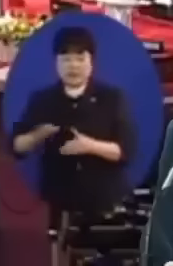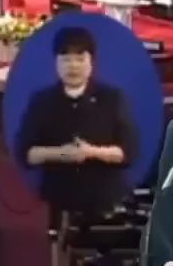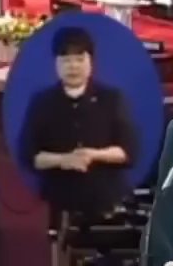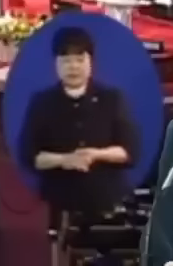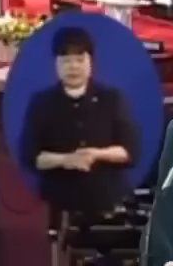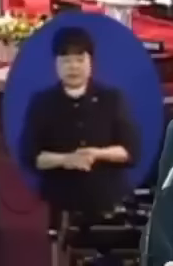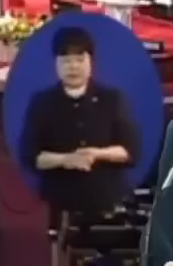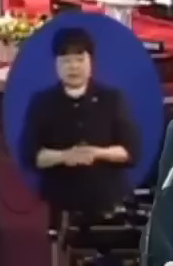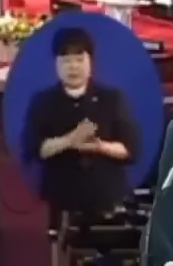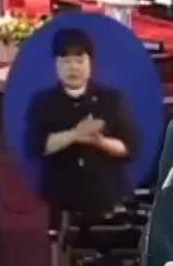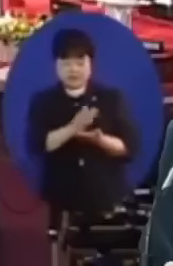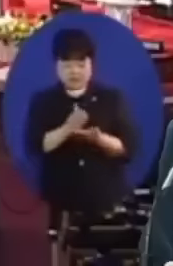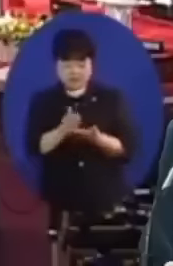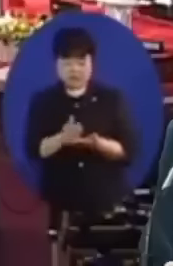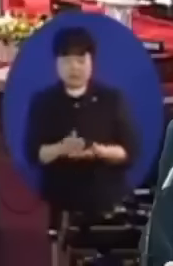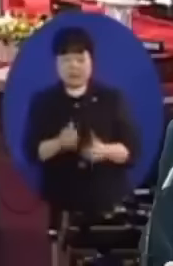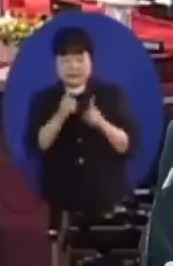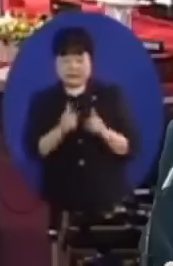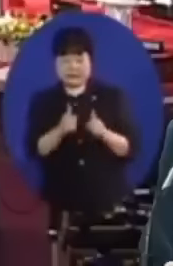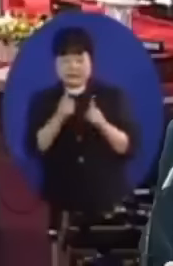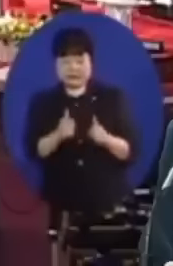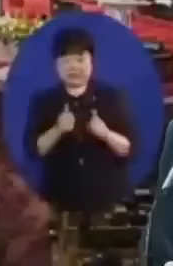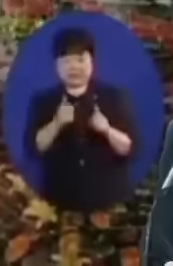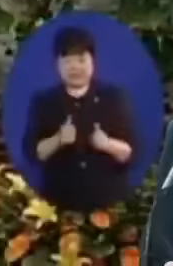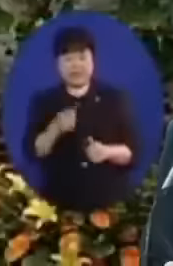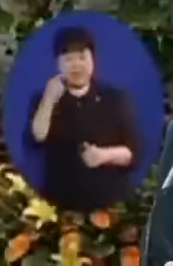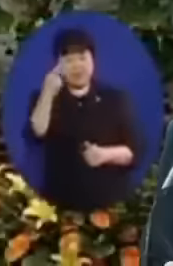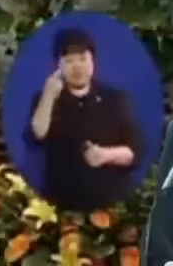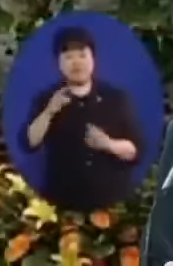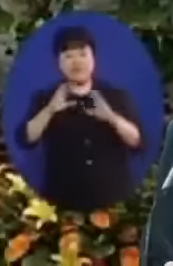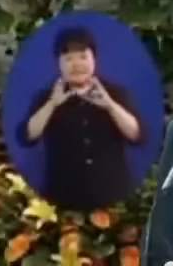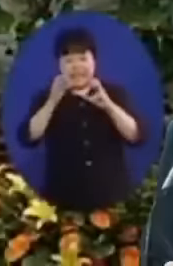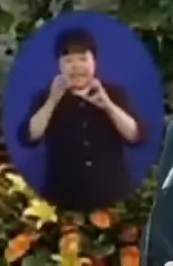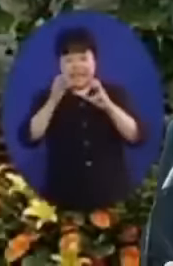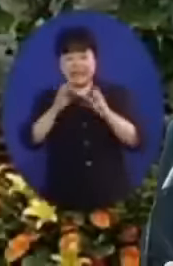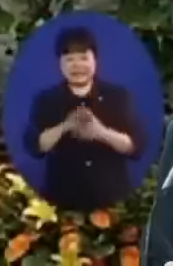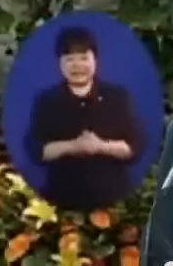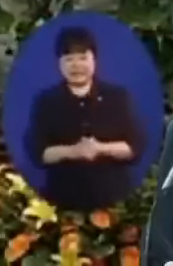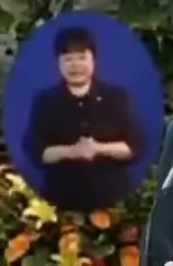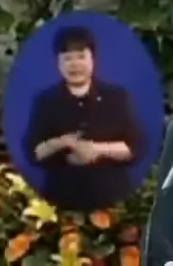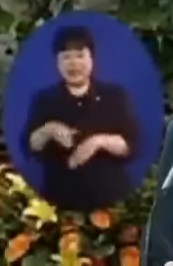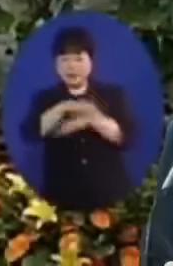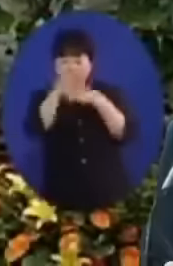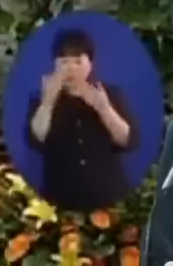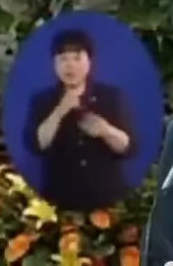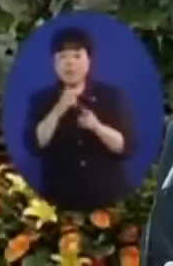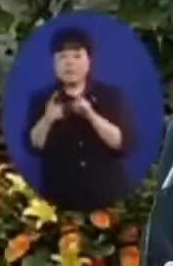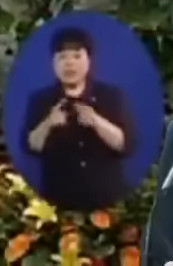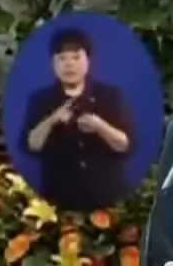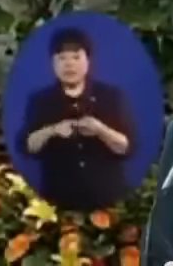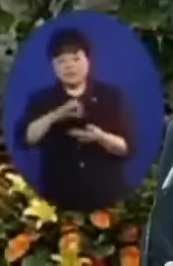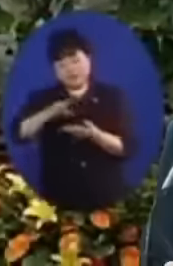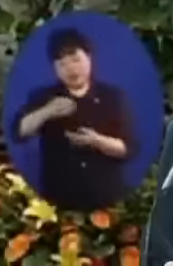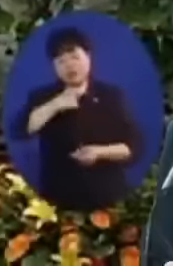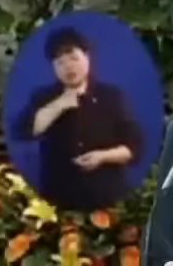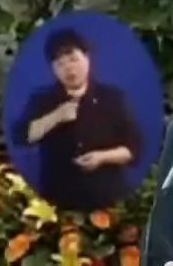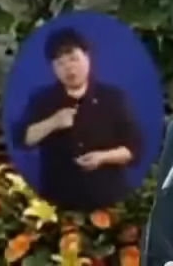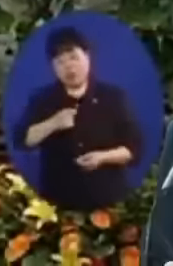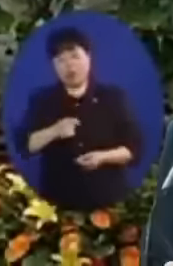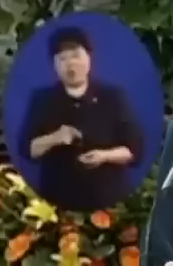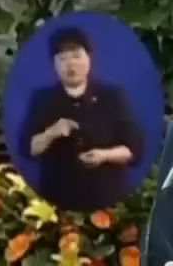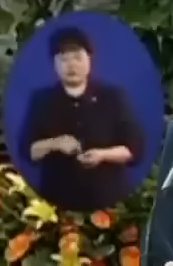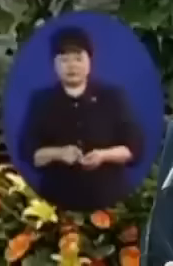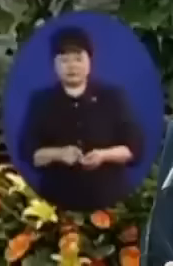인해 여러 차례 재판이 있었지만 미국 국민의 대부분은 이 말을 사용하는 것을